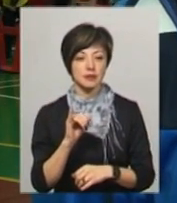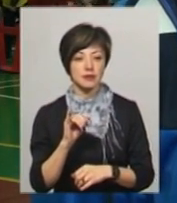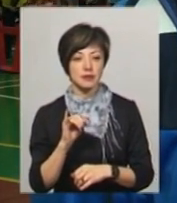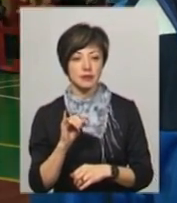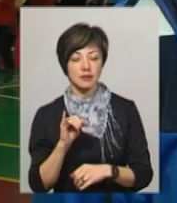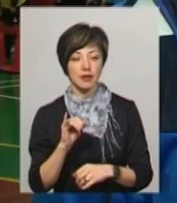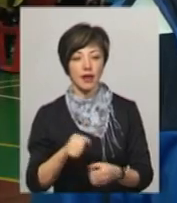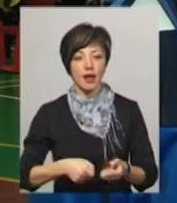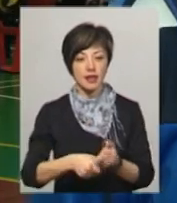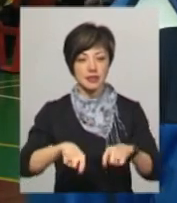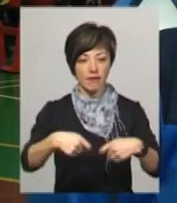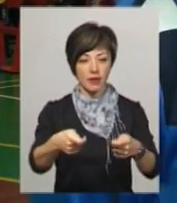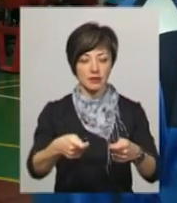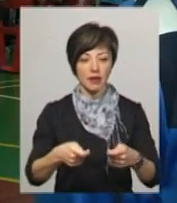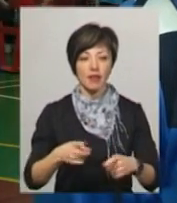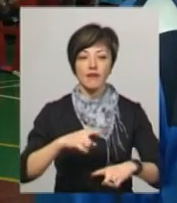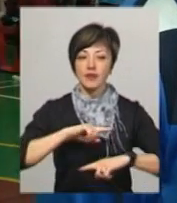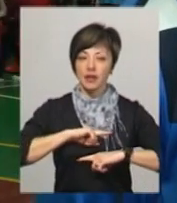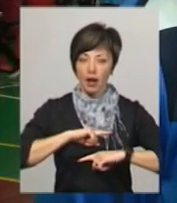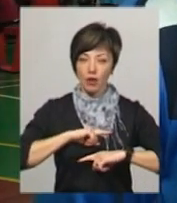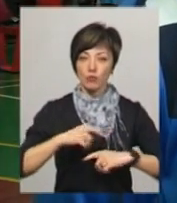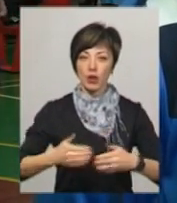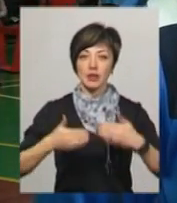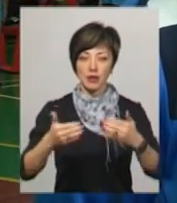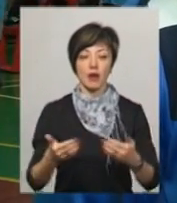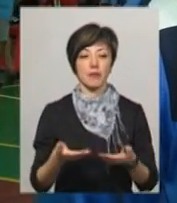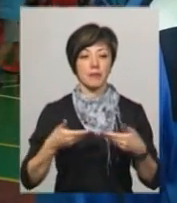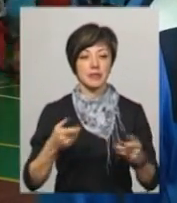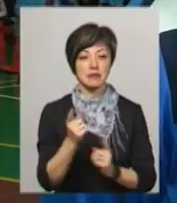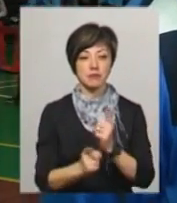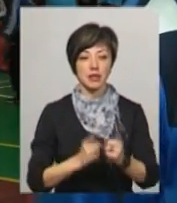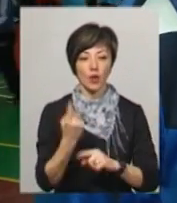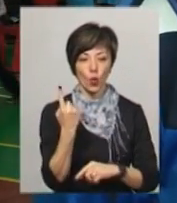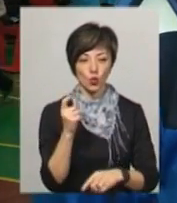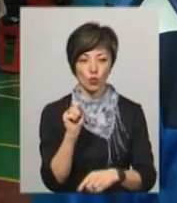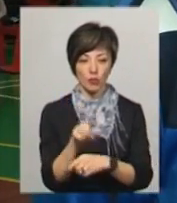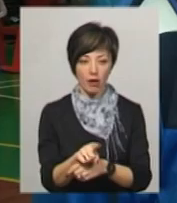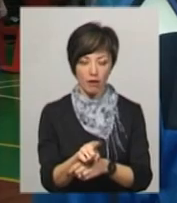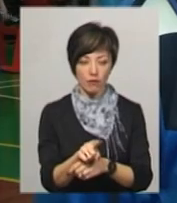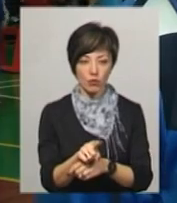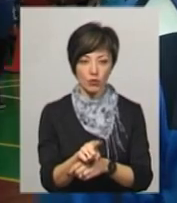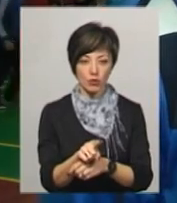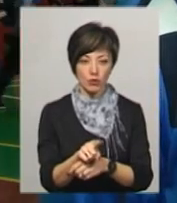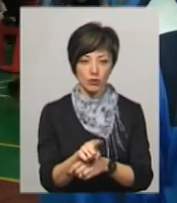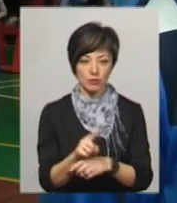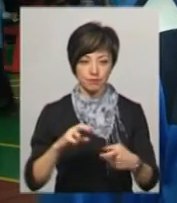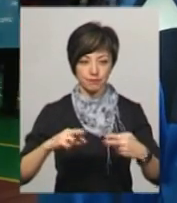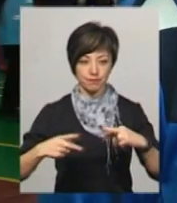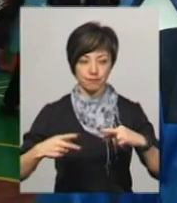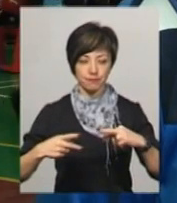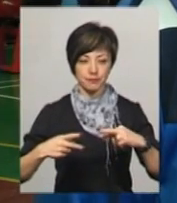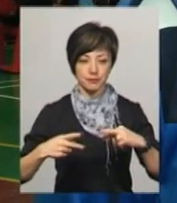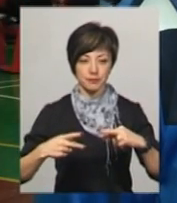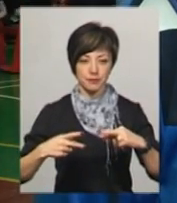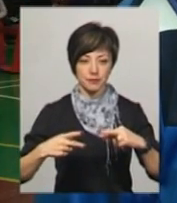і естафета. На фінальному етапі ми змінили одну праву хрестик за